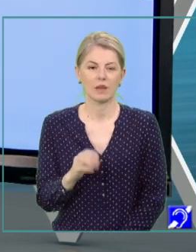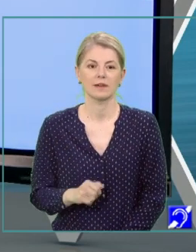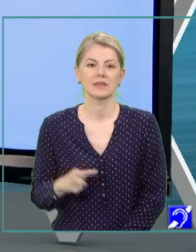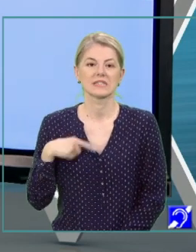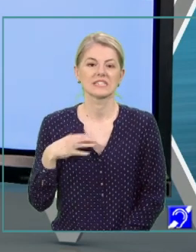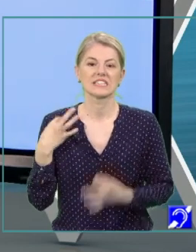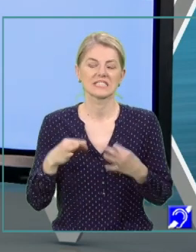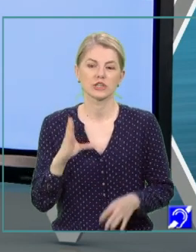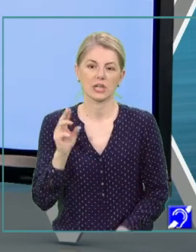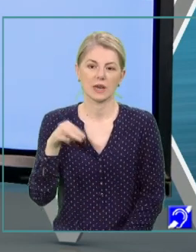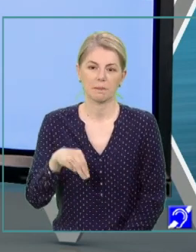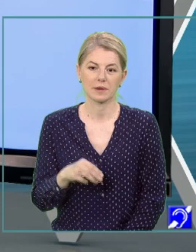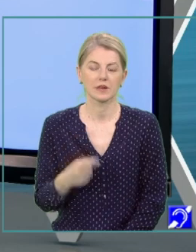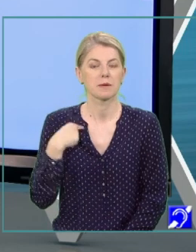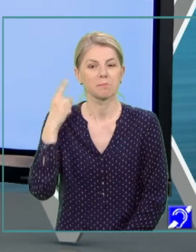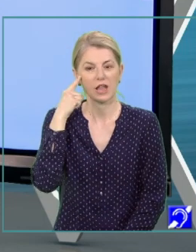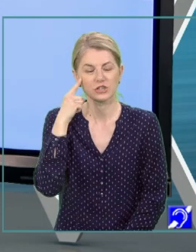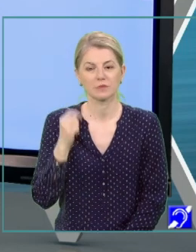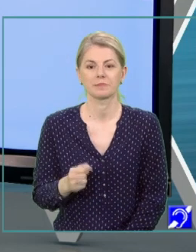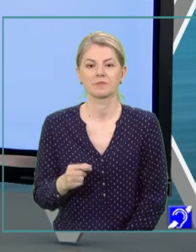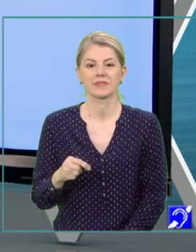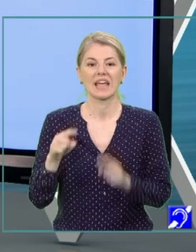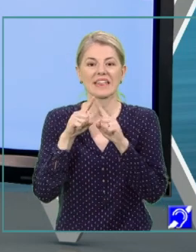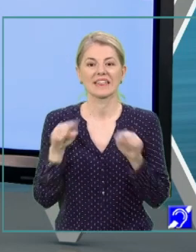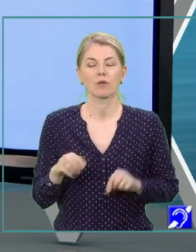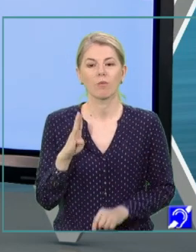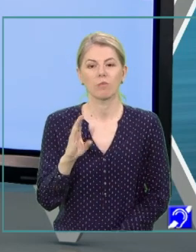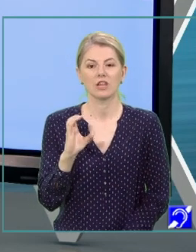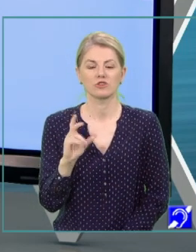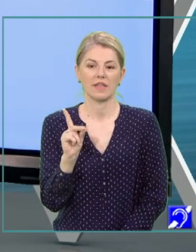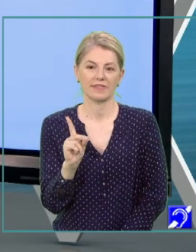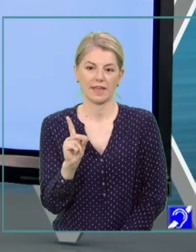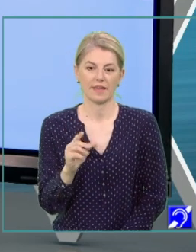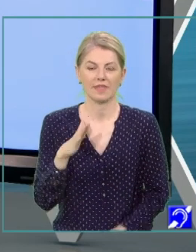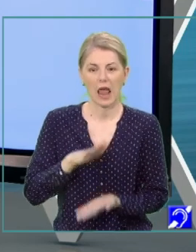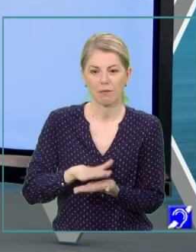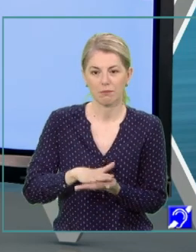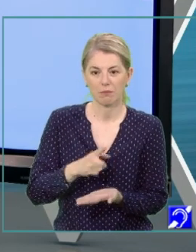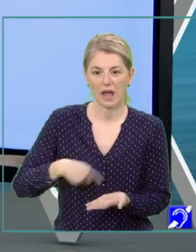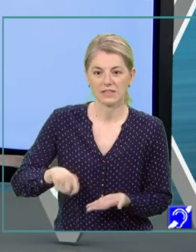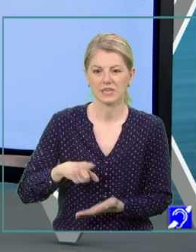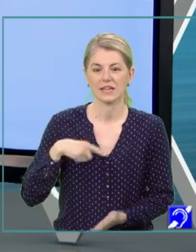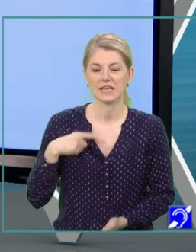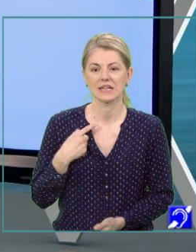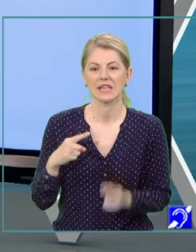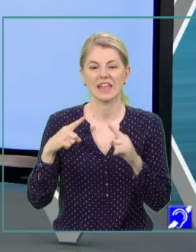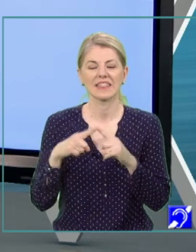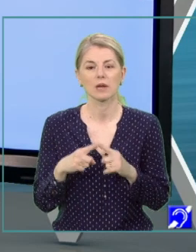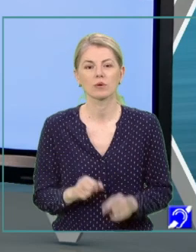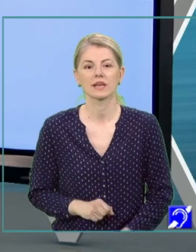10 cm. Mai știm că triunghiul B, C, D, de la bază, este un